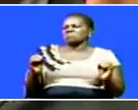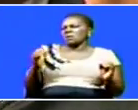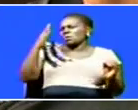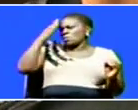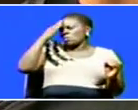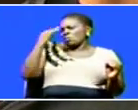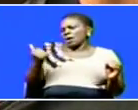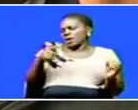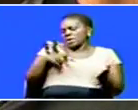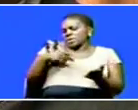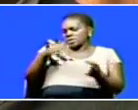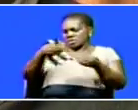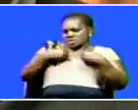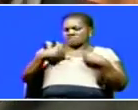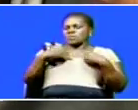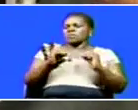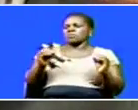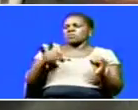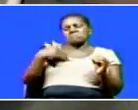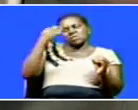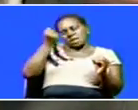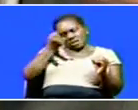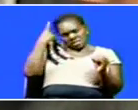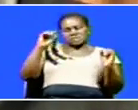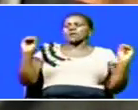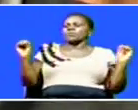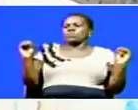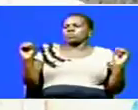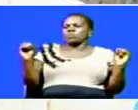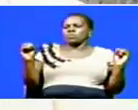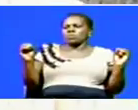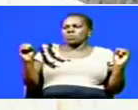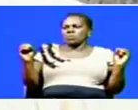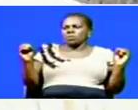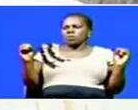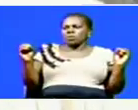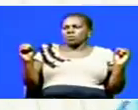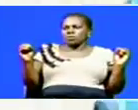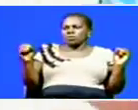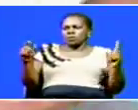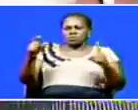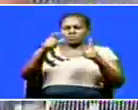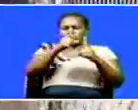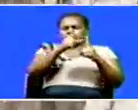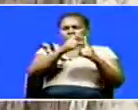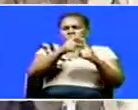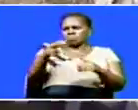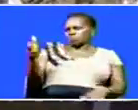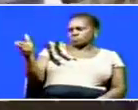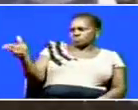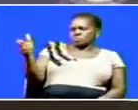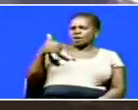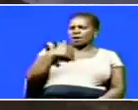nini wanibei. Hiyo siwezi kutaganya. Hata hii ni risasi baba. Kiyona